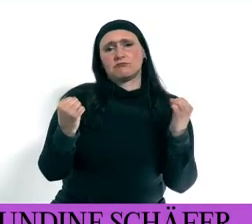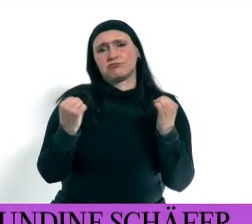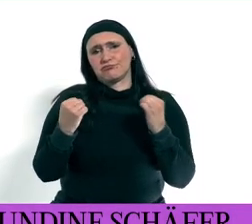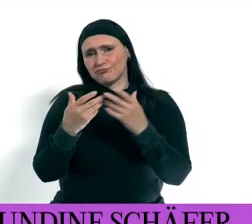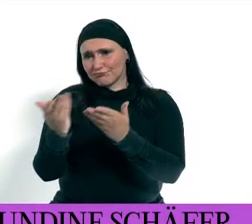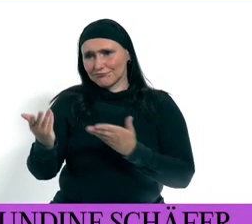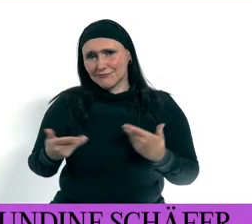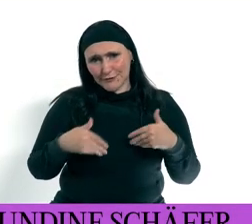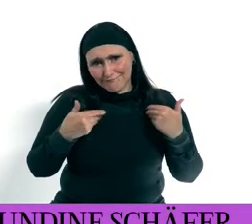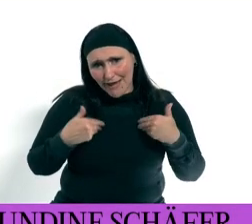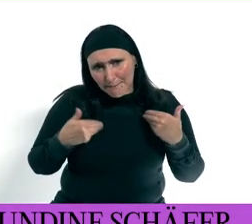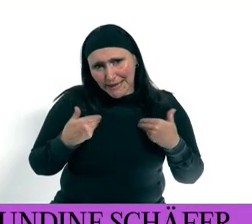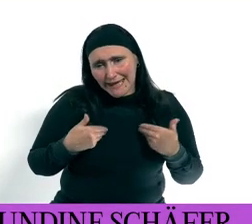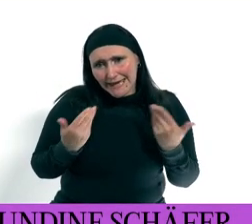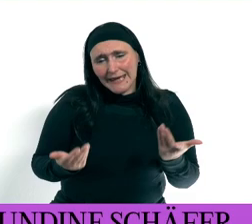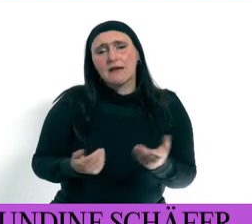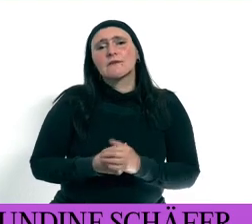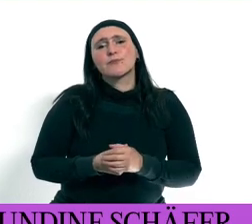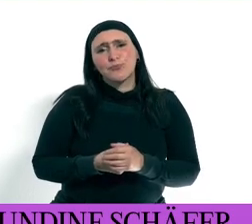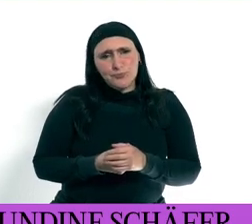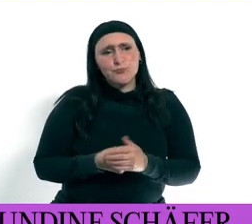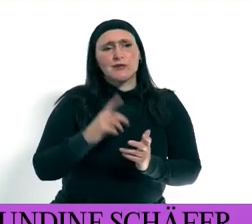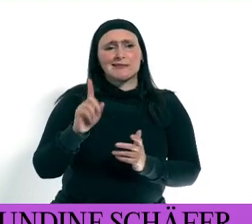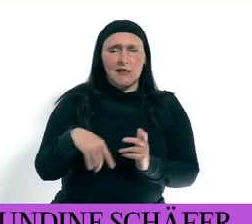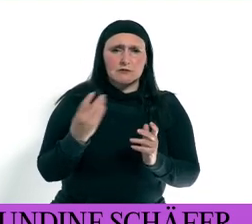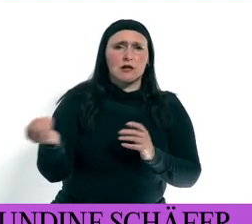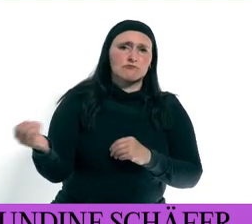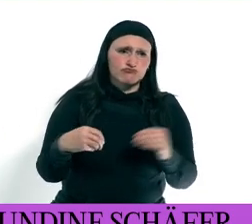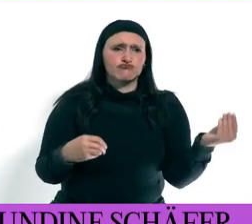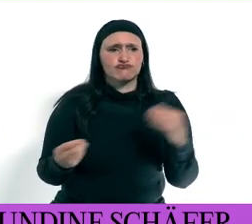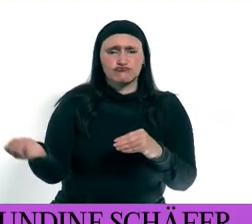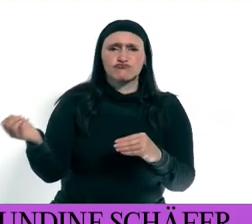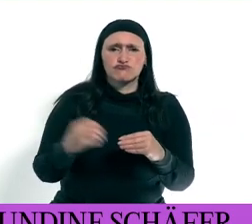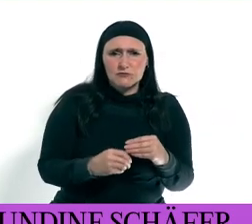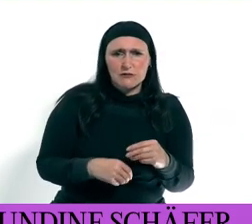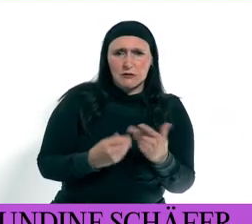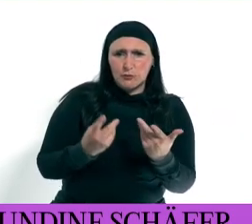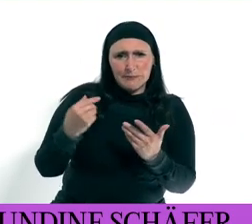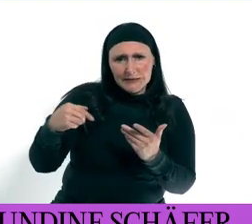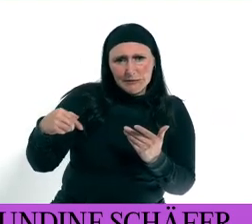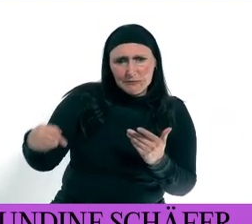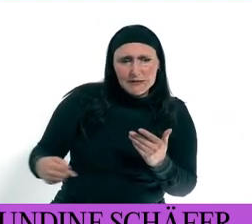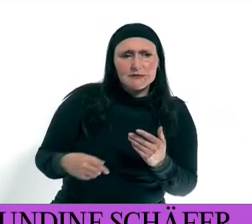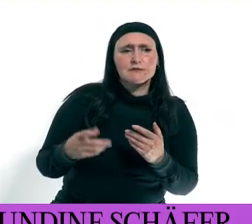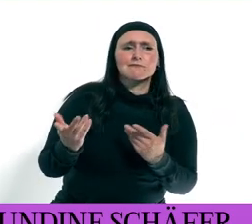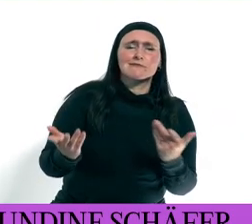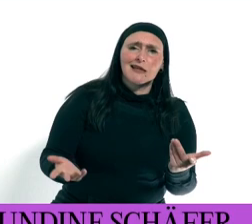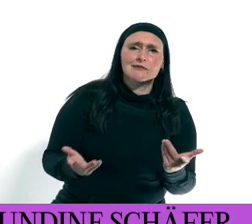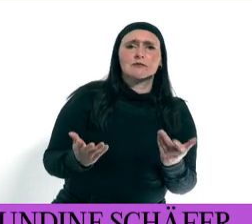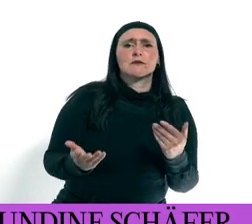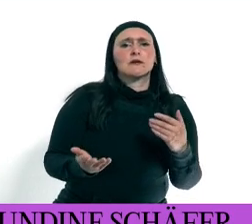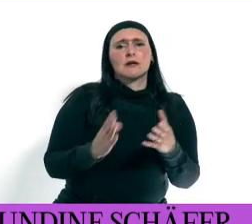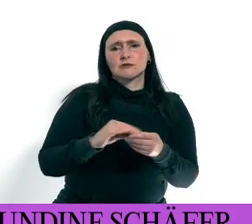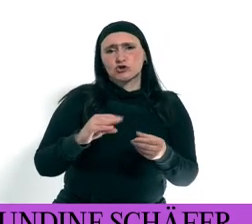Mitgliedern des Kollektivs und auch Kunstschaffen zusammenkommen und gemeinsam